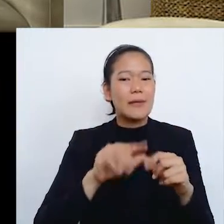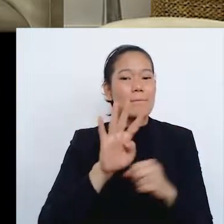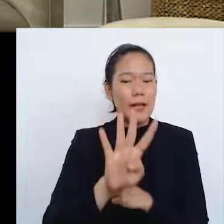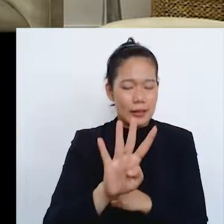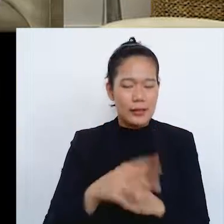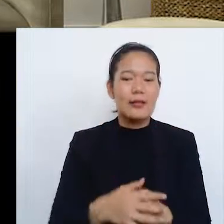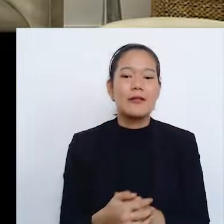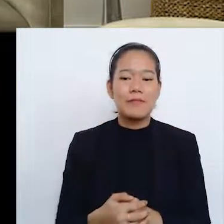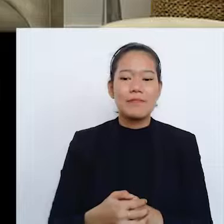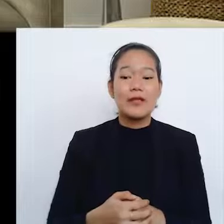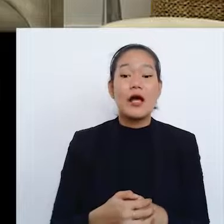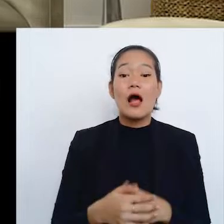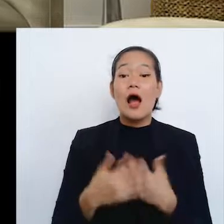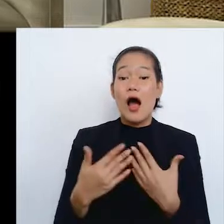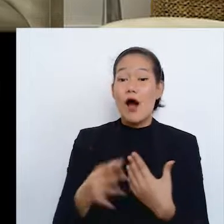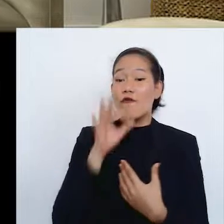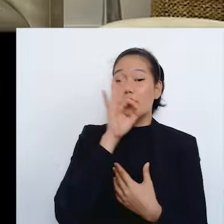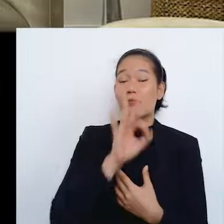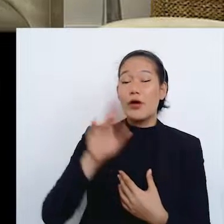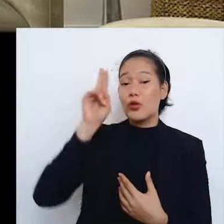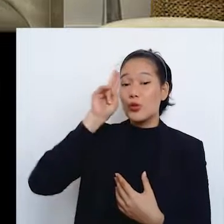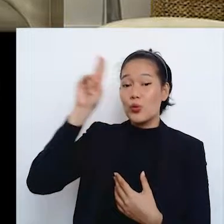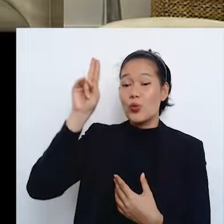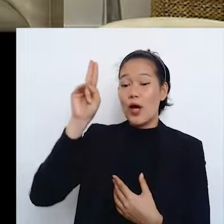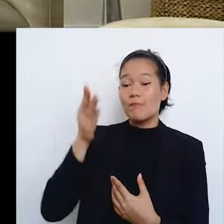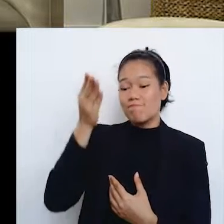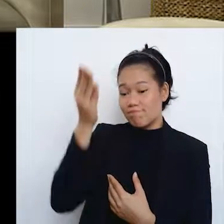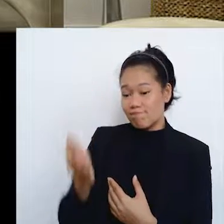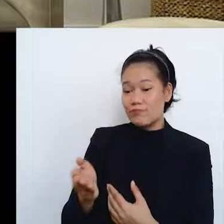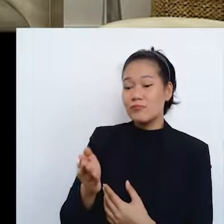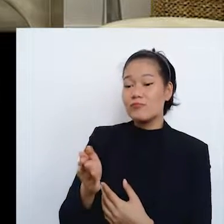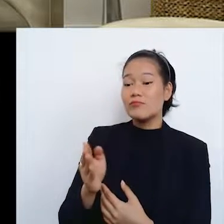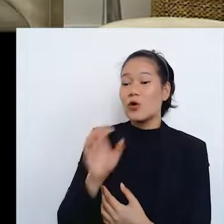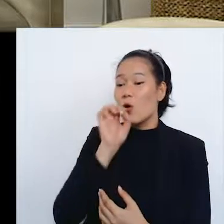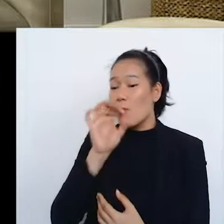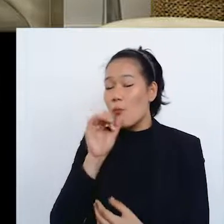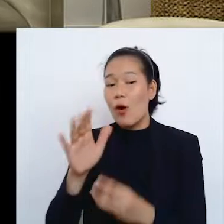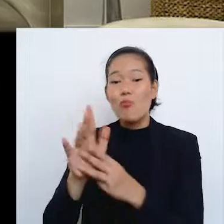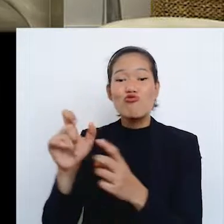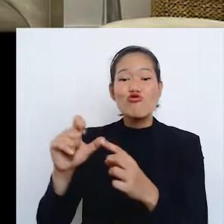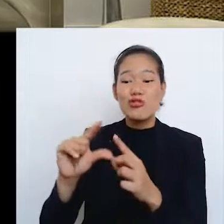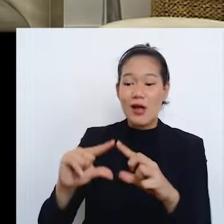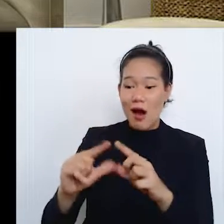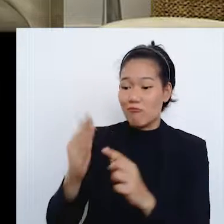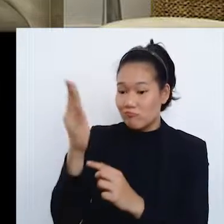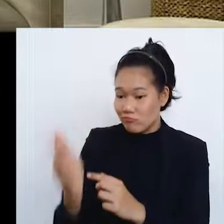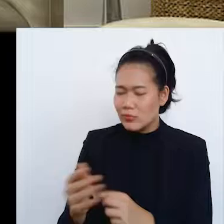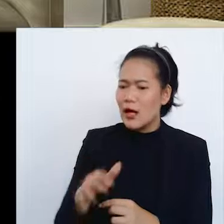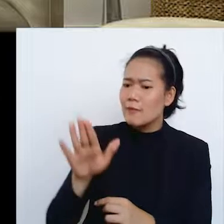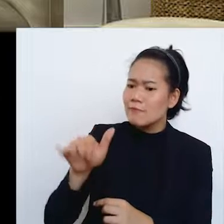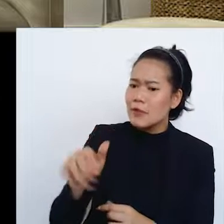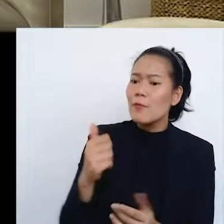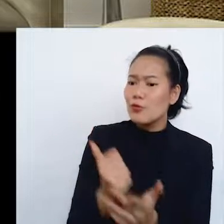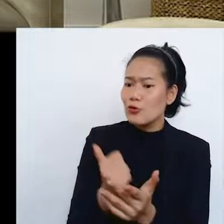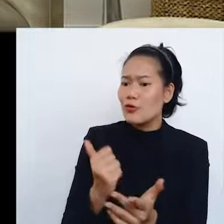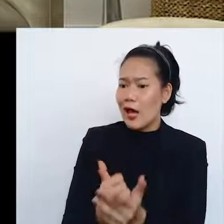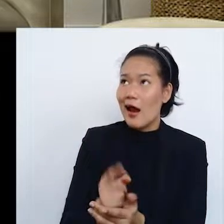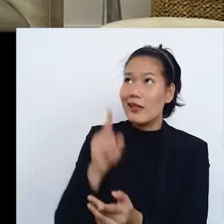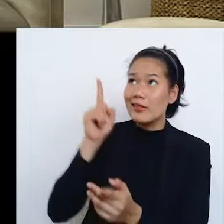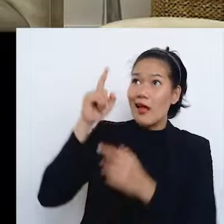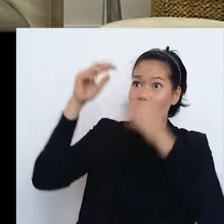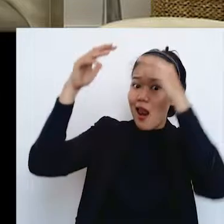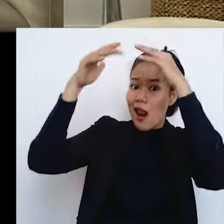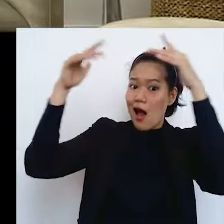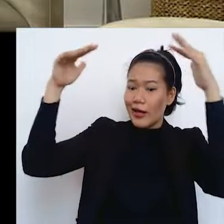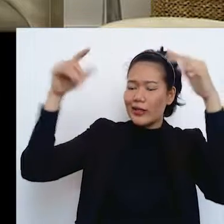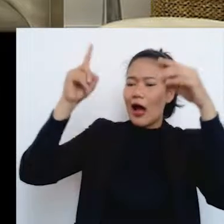Di sana dikatakan, lalu berfirmanlah Tuhan kepada Musa, sesungguhnya aku akan menurunkan